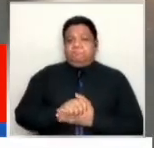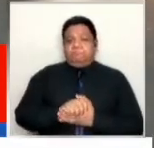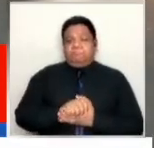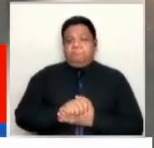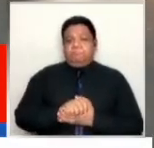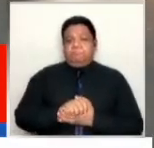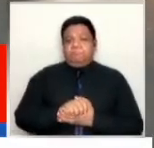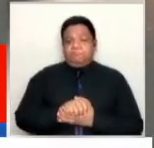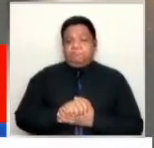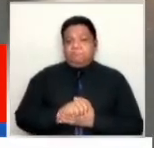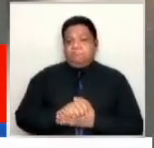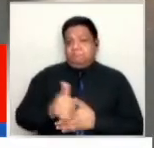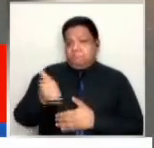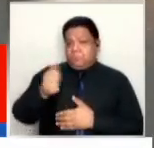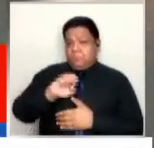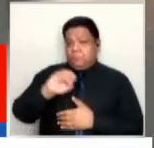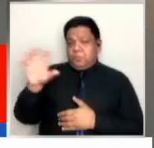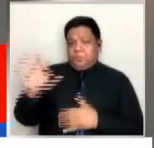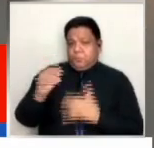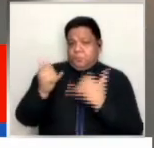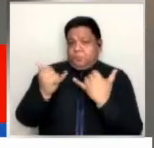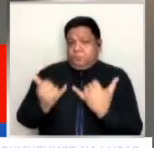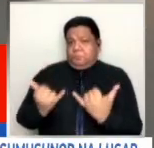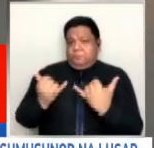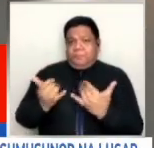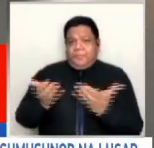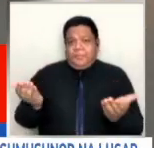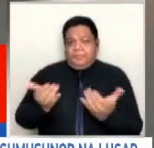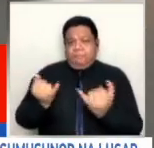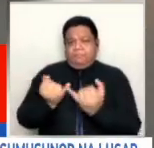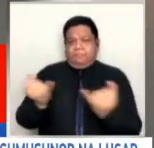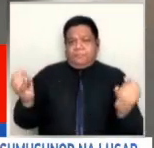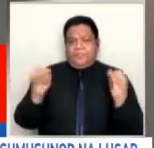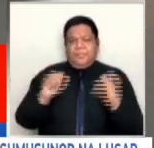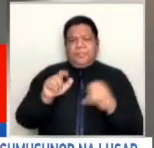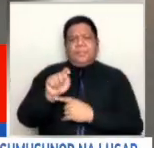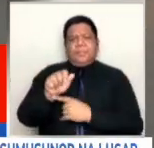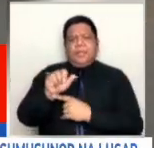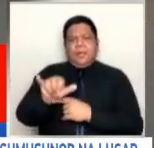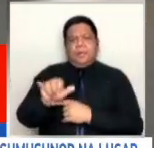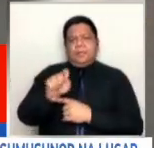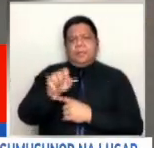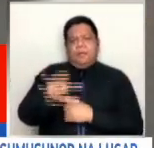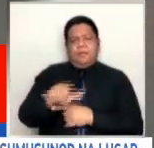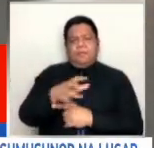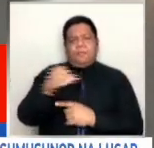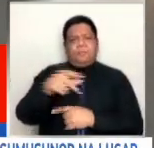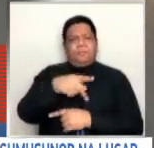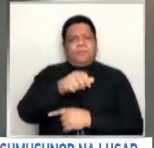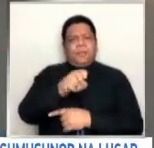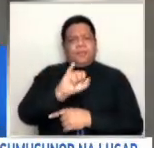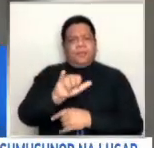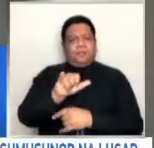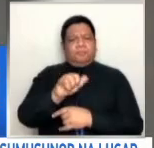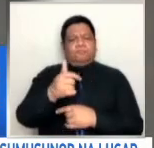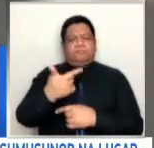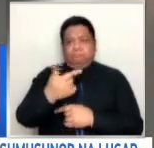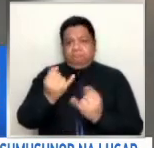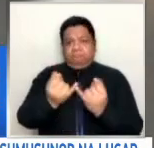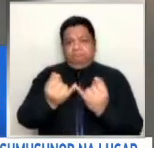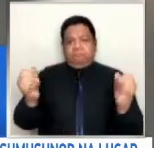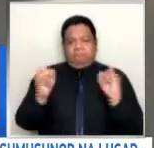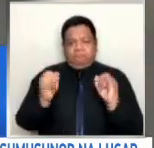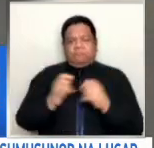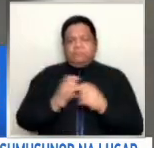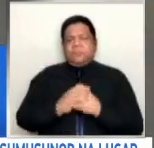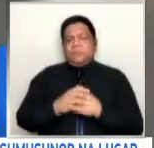Bunny, good morning. Narito tayo ngayon sa boundary ng Taytay at ng Pasig sa may Manggahan floodway. At bilang bahagi ng NCR Plus, walang